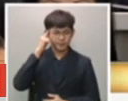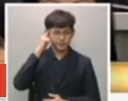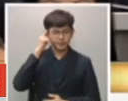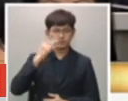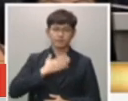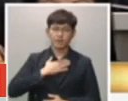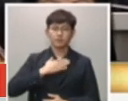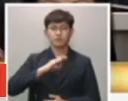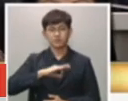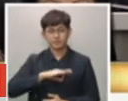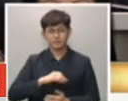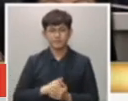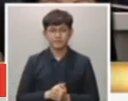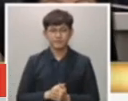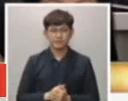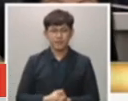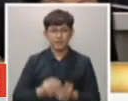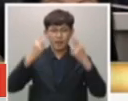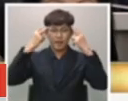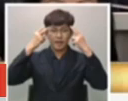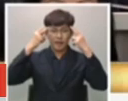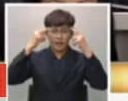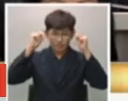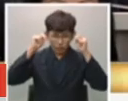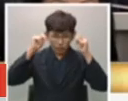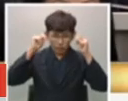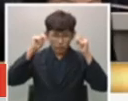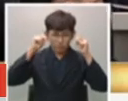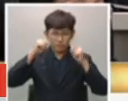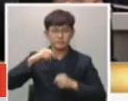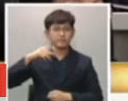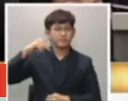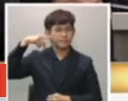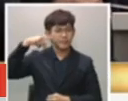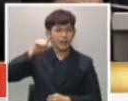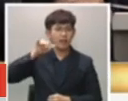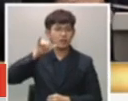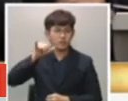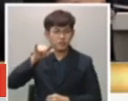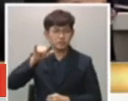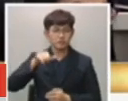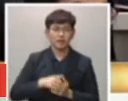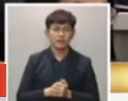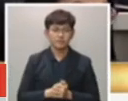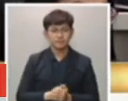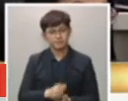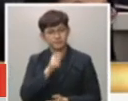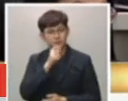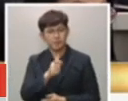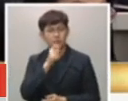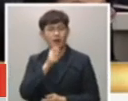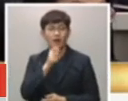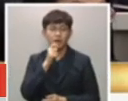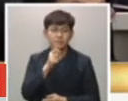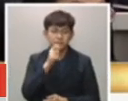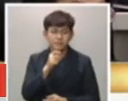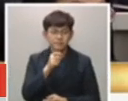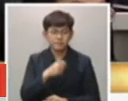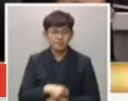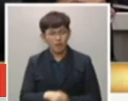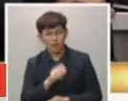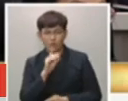าท่านฟังนายกรัฐมนตรีของประเทศไทยท่านพลเอกประยุทธ์จันทร์โอชามาสัมภาษณ์มาวิเค